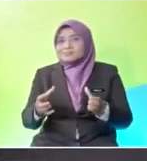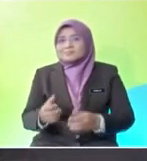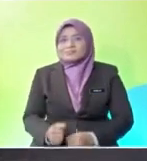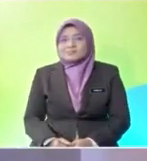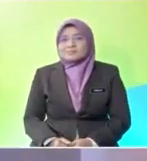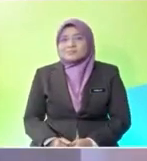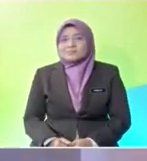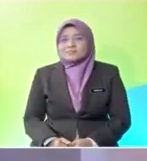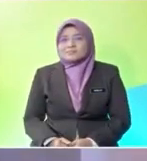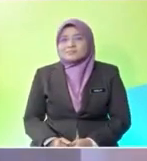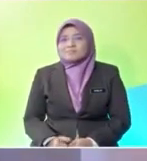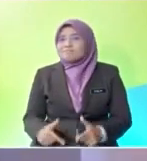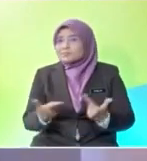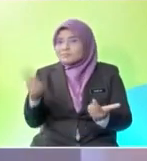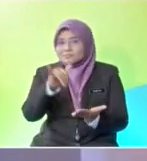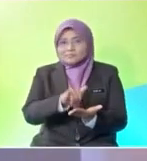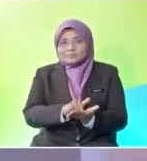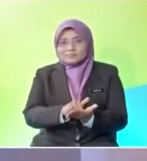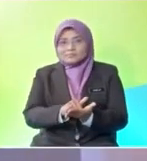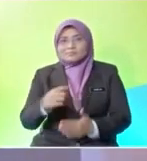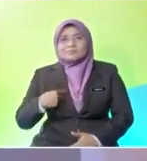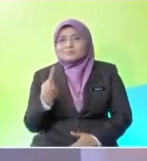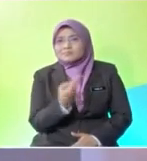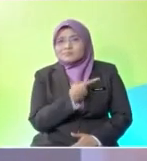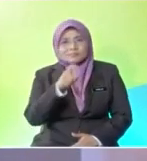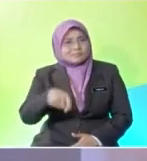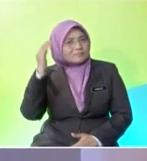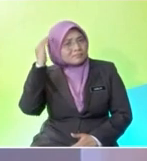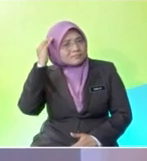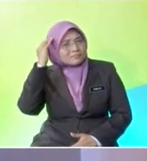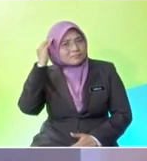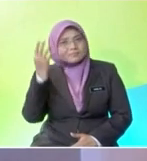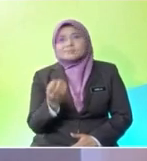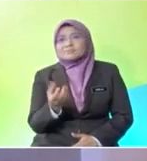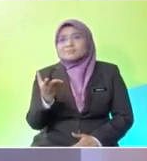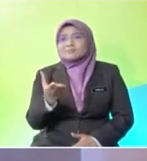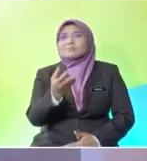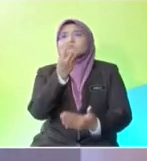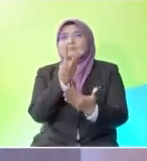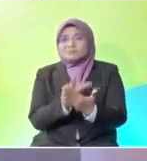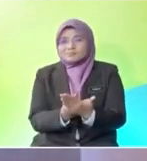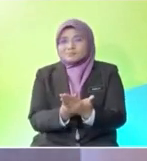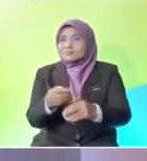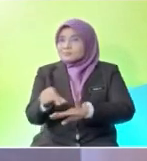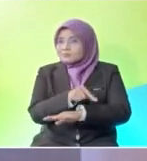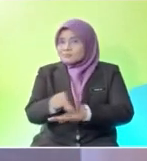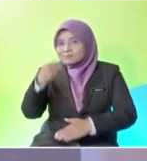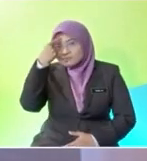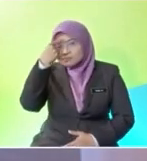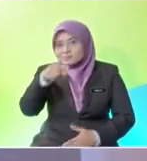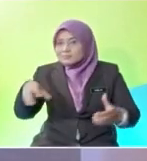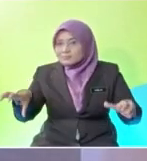selain itu kita perlukan anggaran cost untuk peralatan dan bahan inilah ini untuk bine